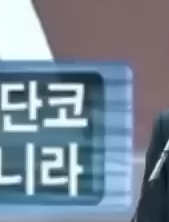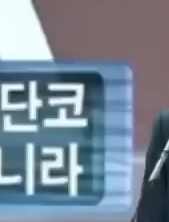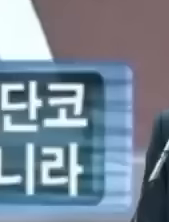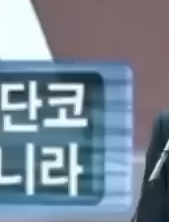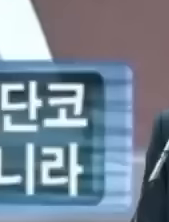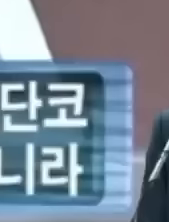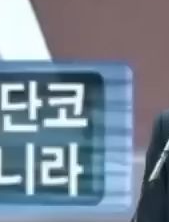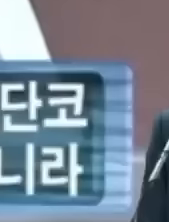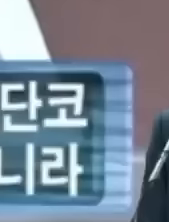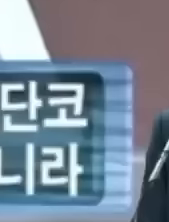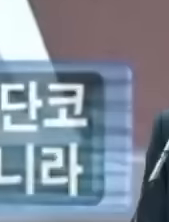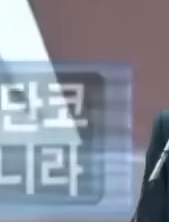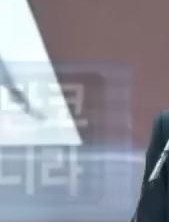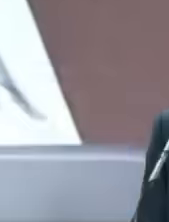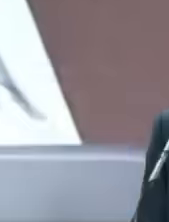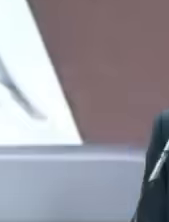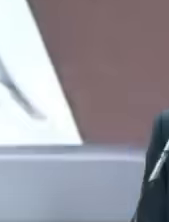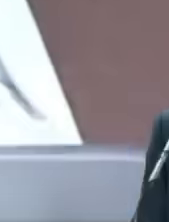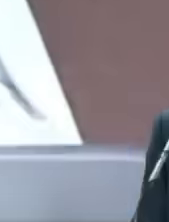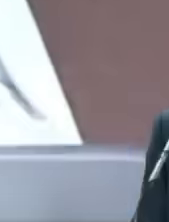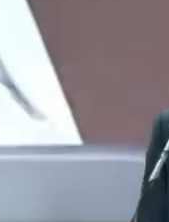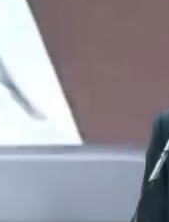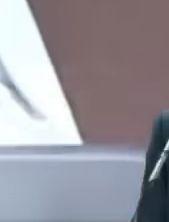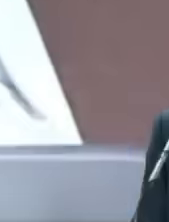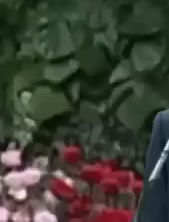하시니라. 아멘.